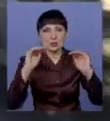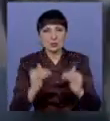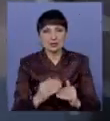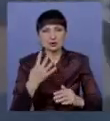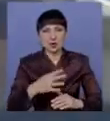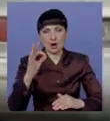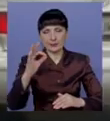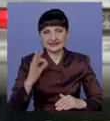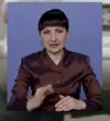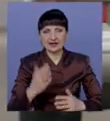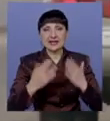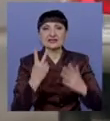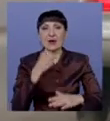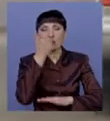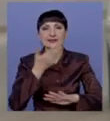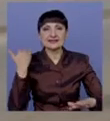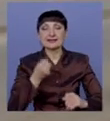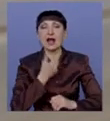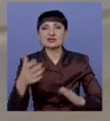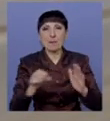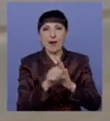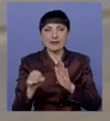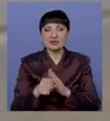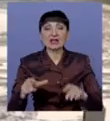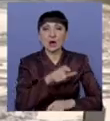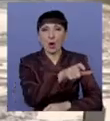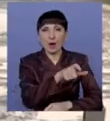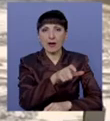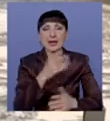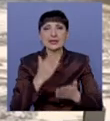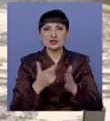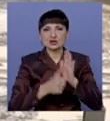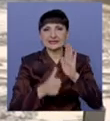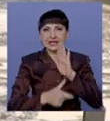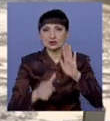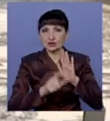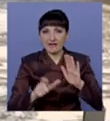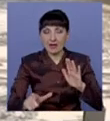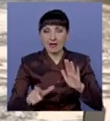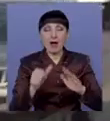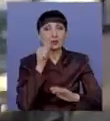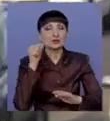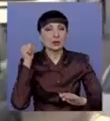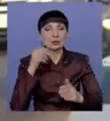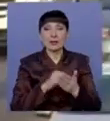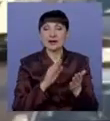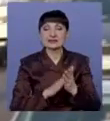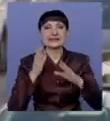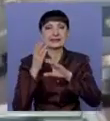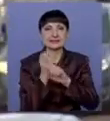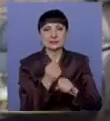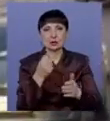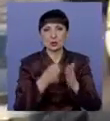чем 40%. Если 2 года назад количество погибших на дорогах столицы составило 60 человек, то в прошлом году этот показатель сократился